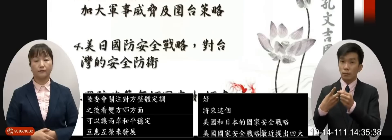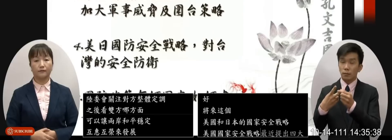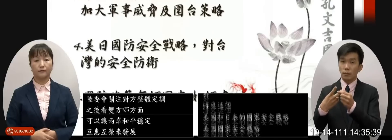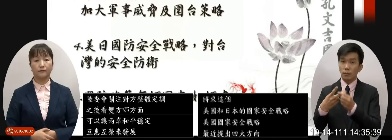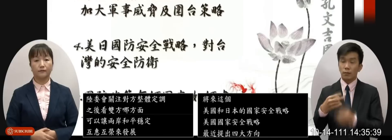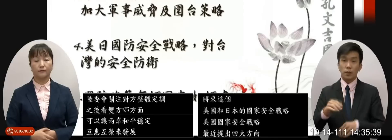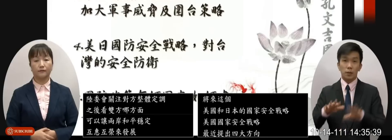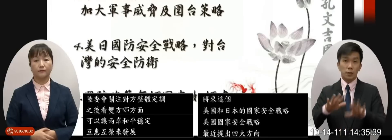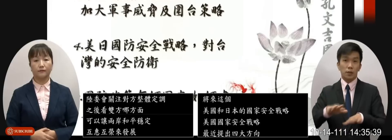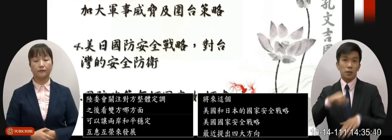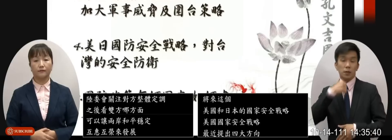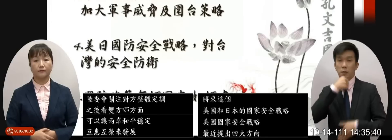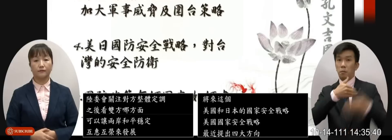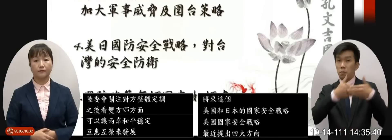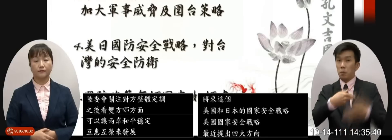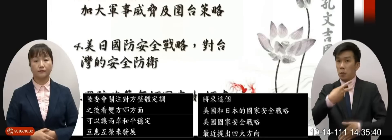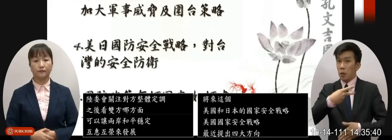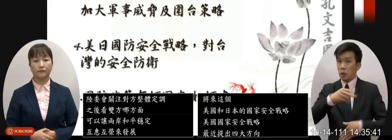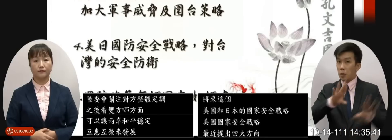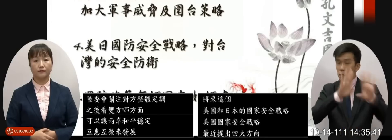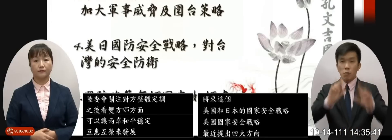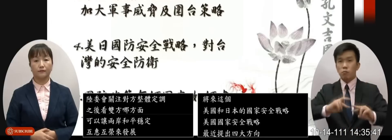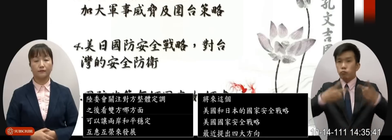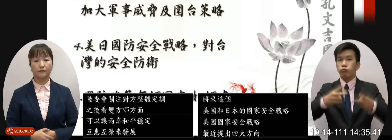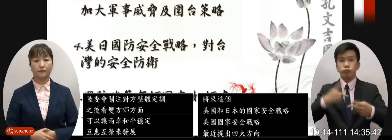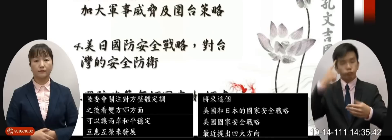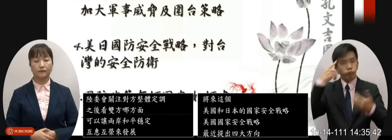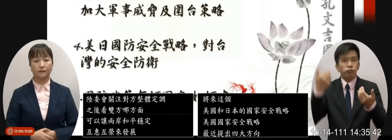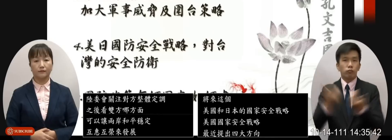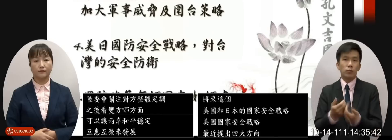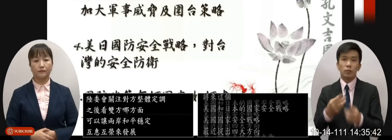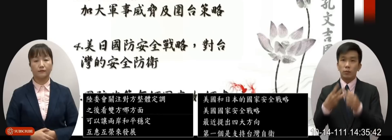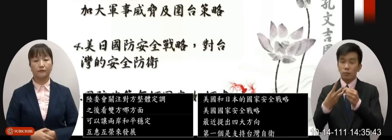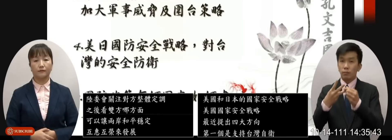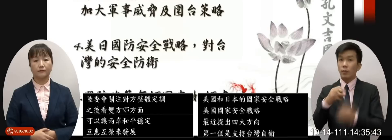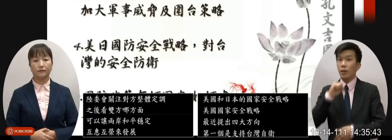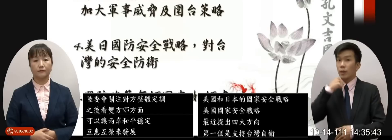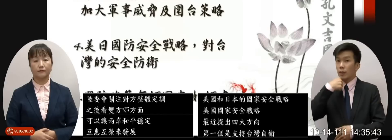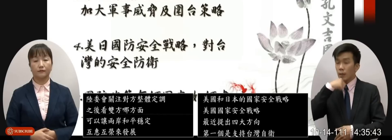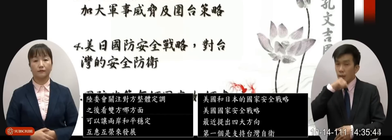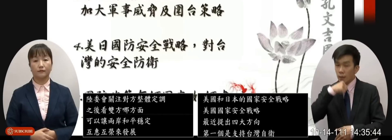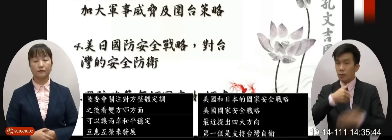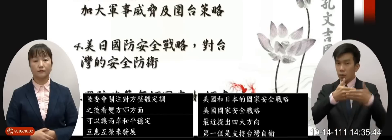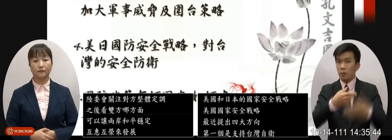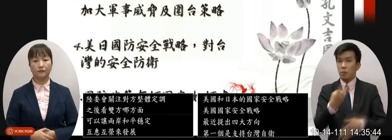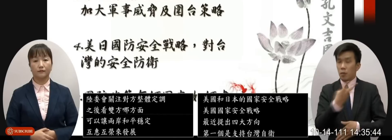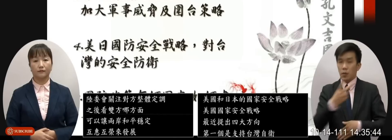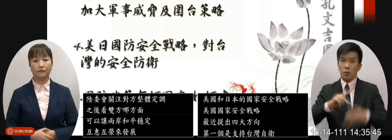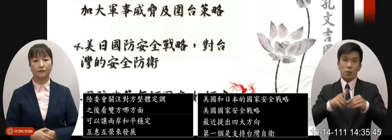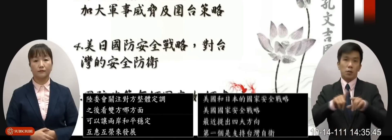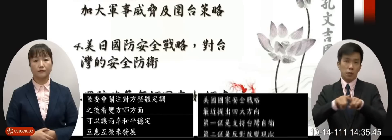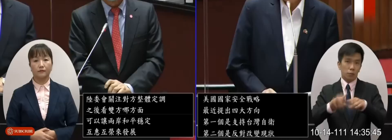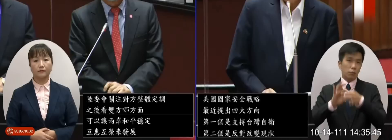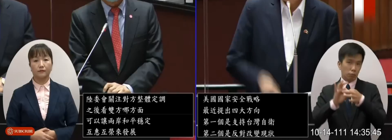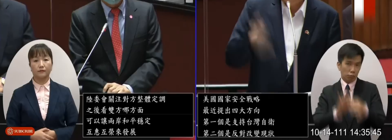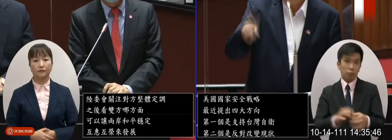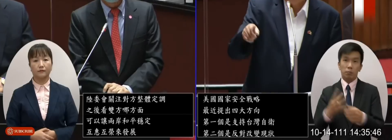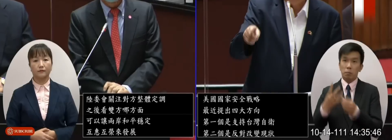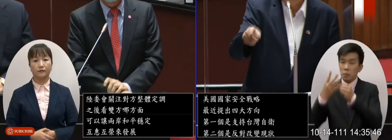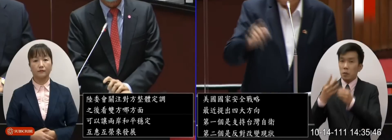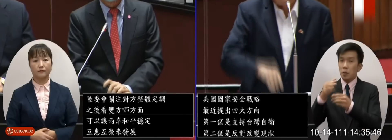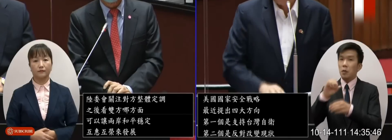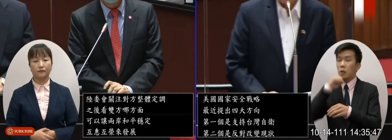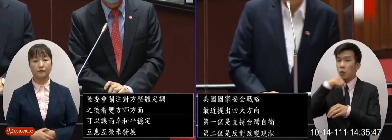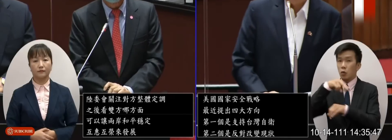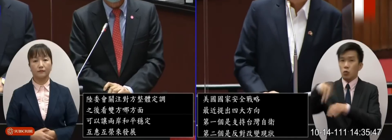变现状，第三是维持台海和平稳定， 那第四个是不支持台湾独立，这是